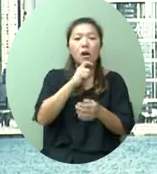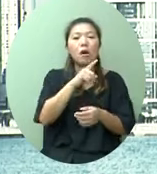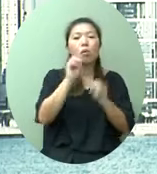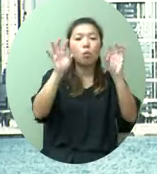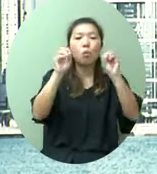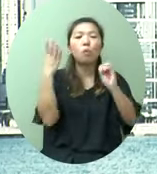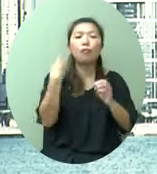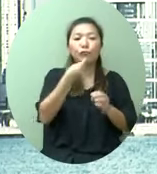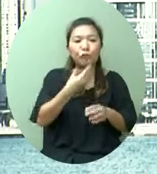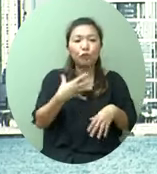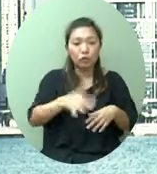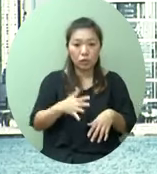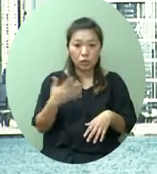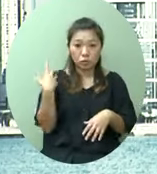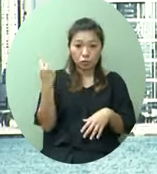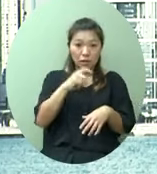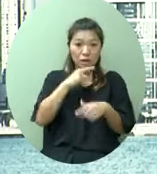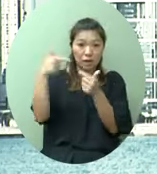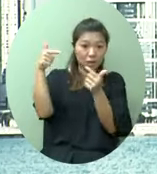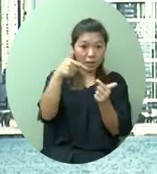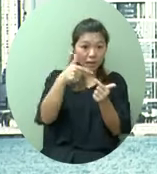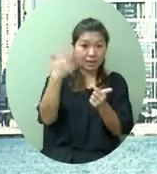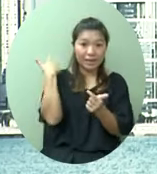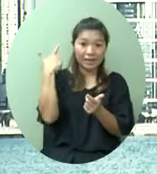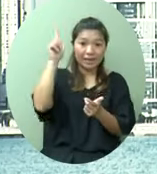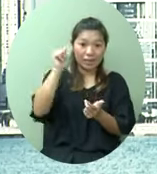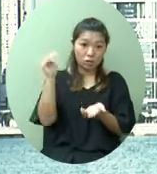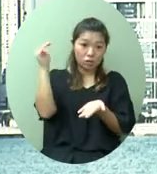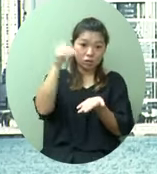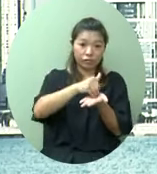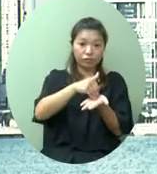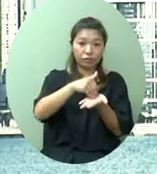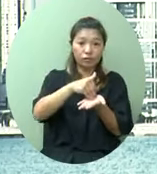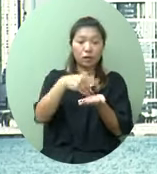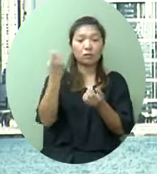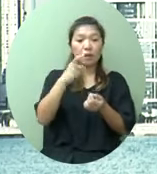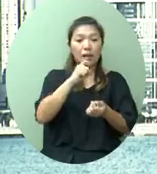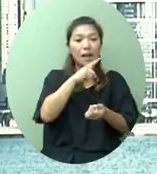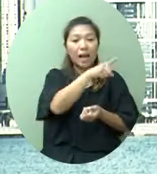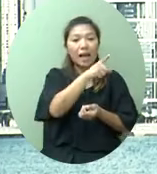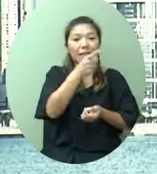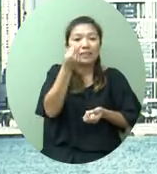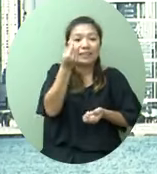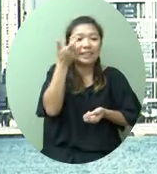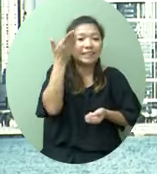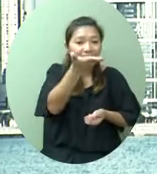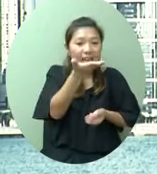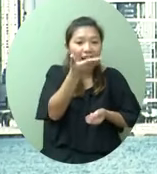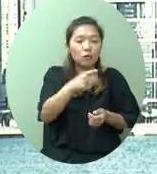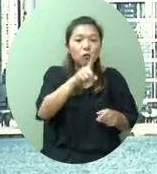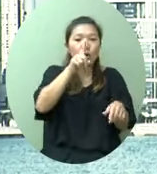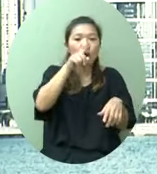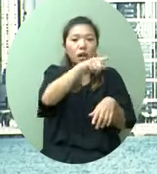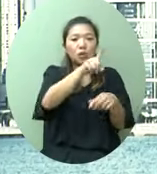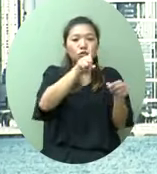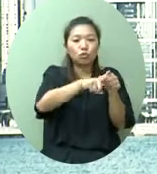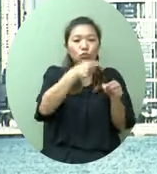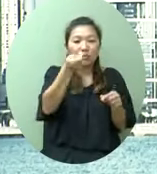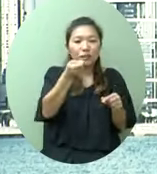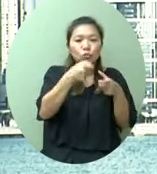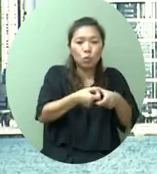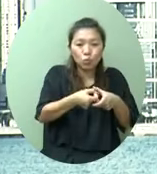外有一批係延續我哋嘅擔保嘅貸款，特別係針對中小企同埋個人咧，亦都係公